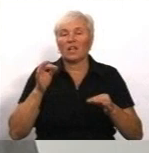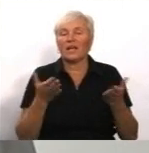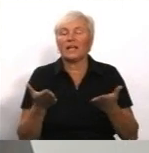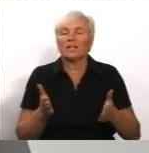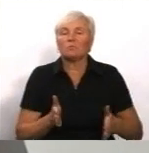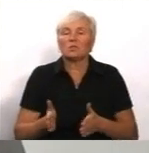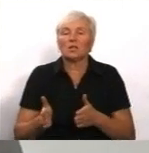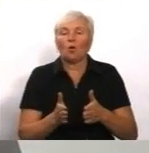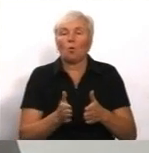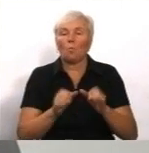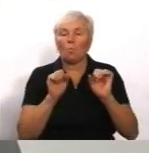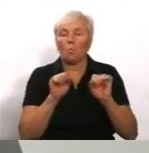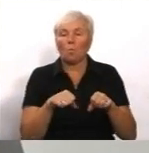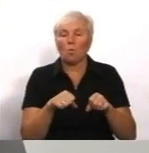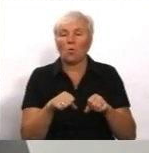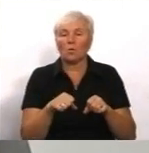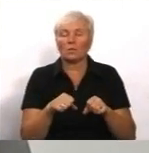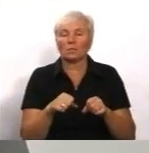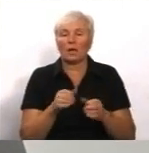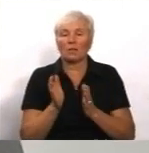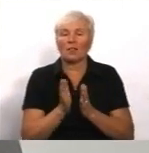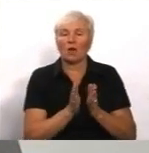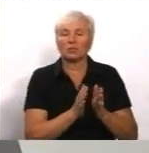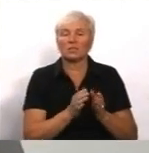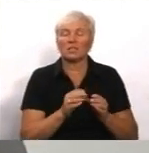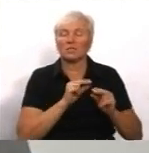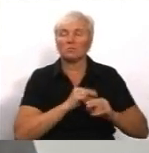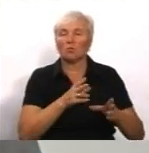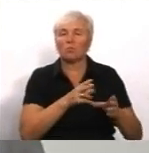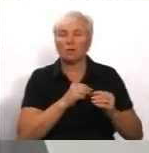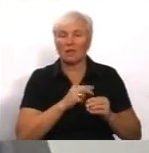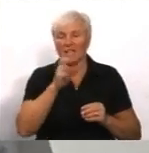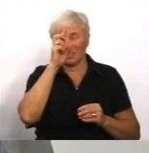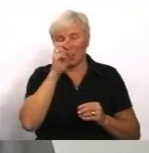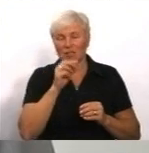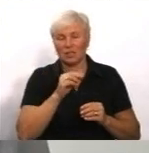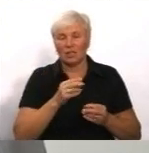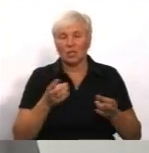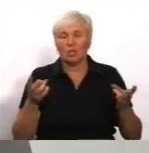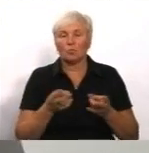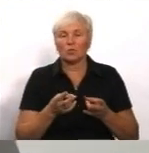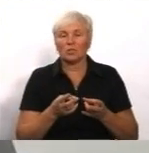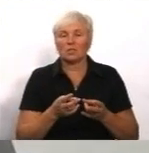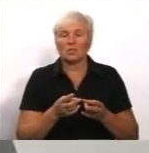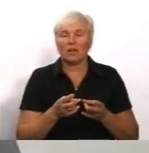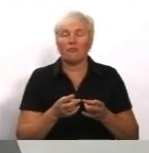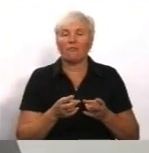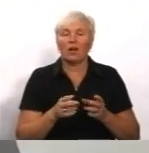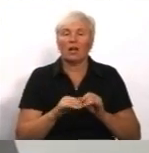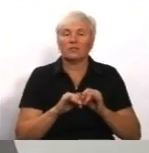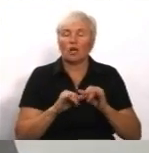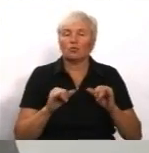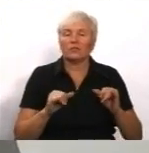може налагоджена співпраця Держспоживслужби і об'єднаних громад впливати на сталий розвиток територій